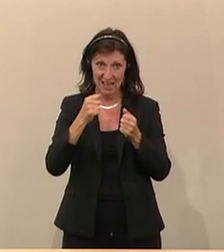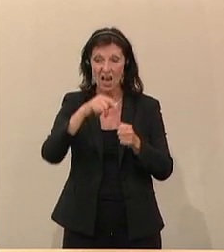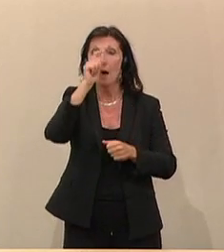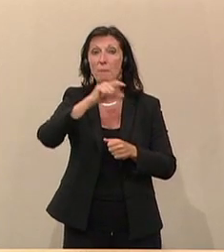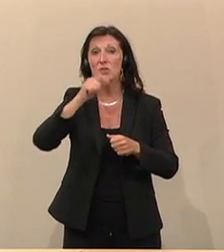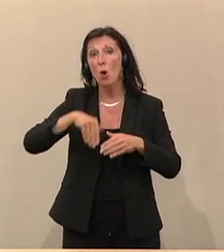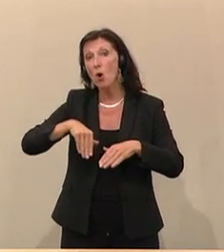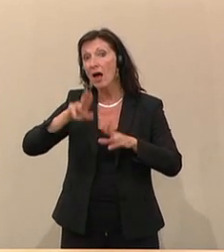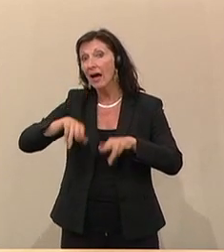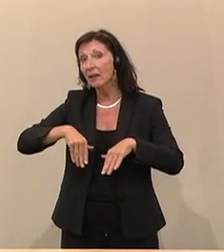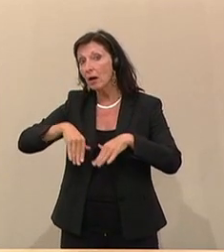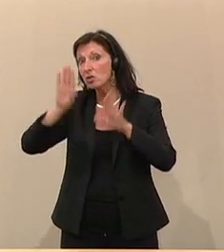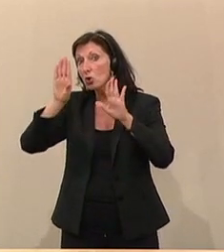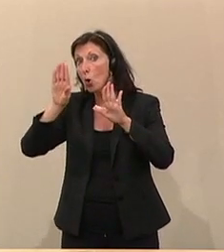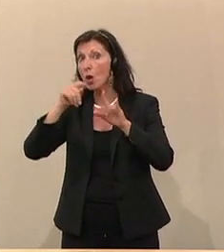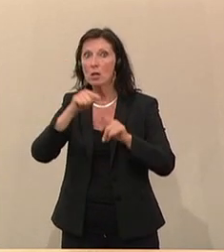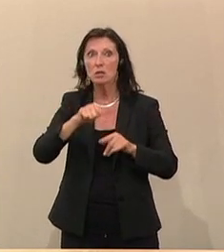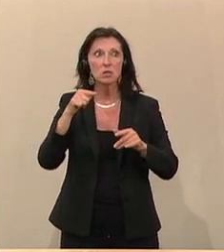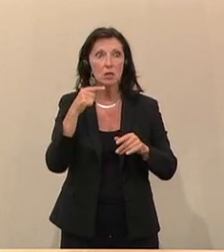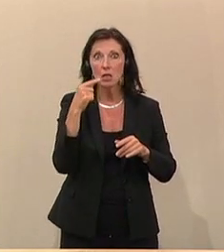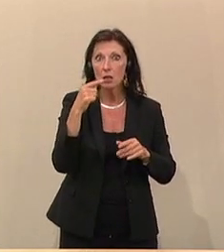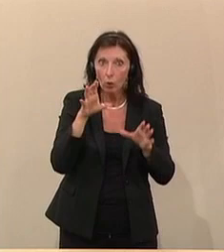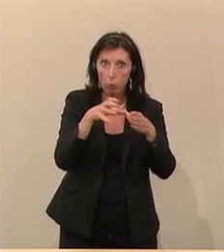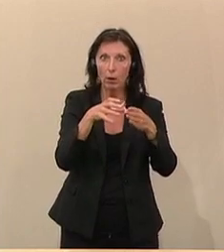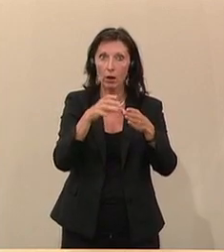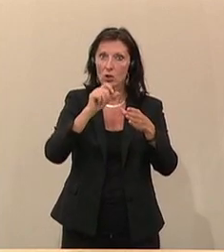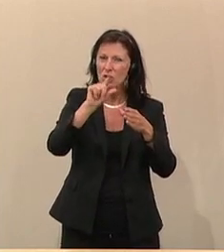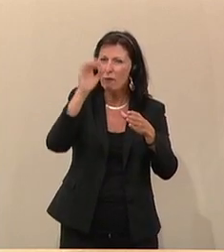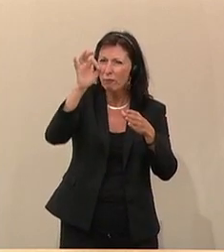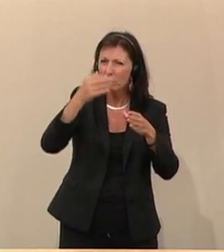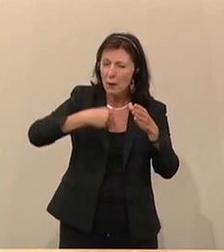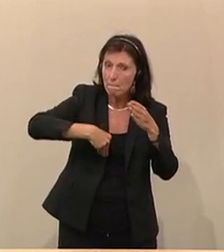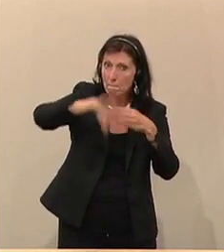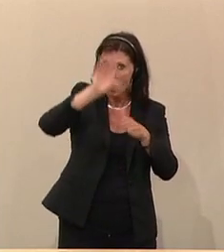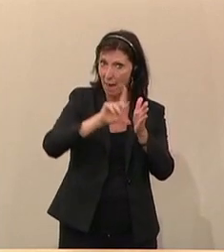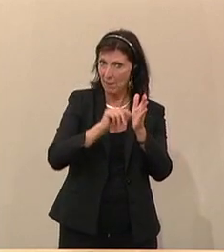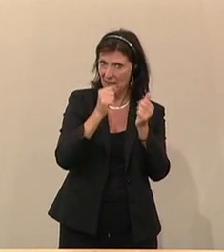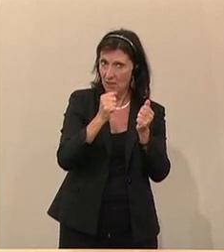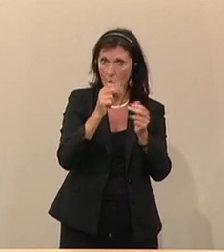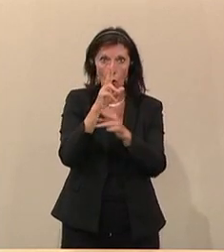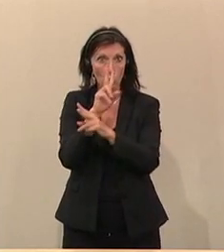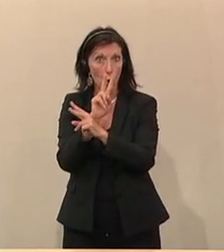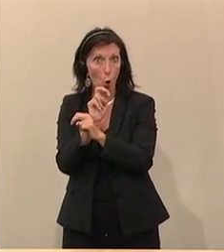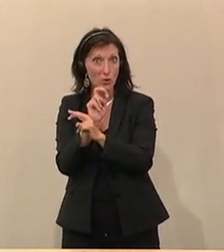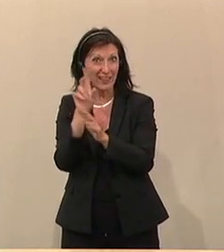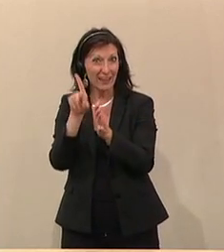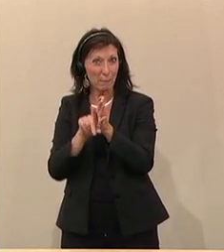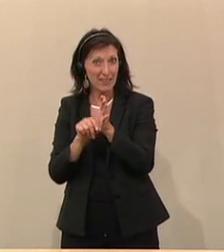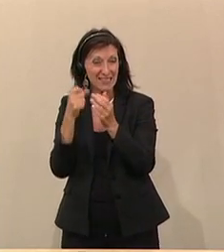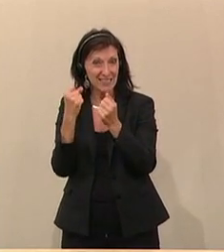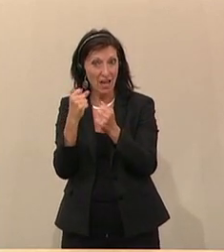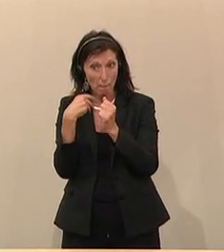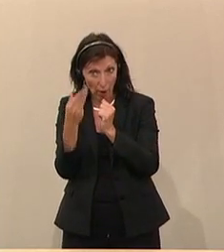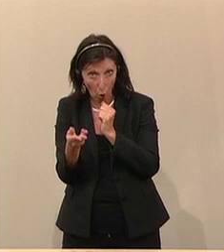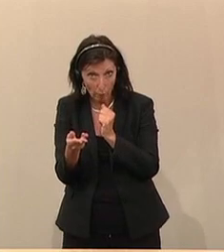berechtigten um 12% um zwölf prozent und einen rückgang beim österreichischen mindestsicherungsbezieher